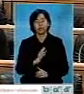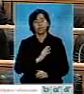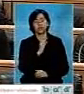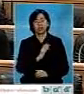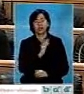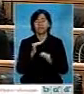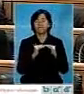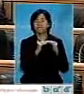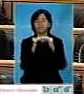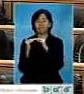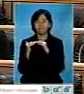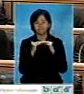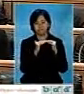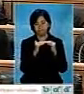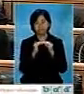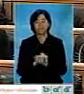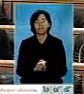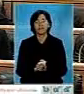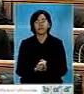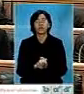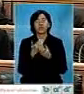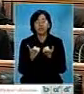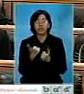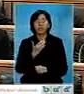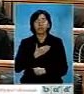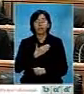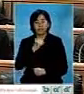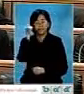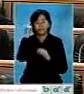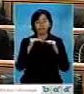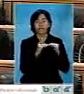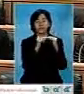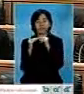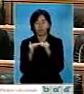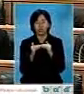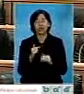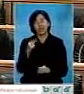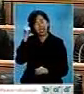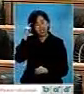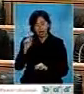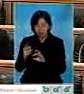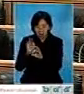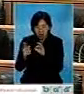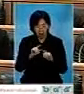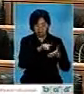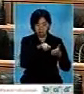กันไม่ได้ให้เขาบอกว่านี่คือข้าวนอกนา73